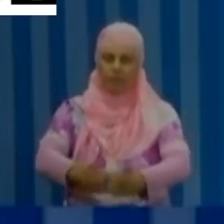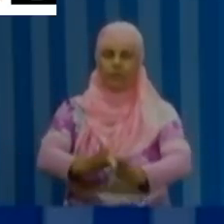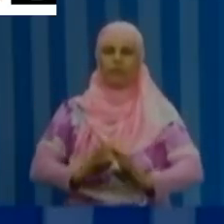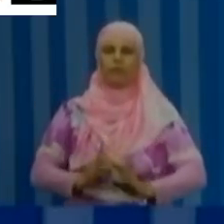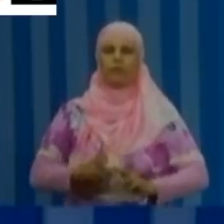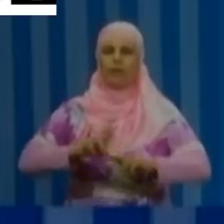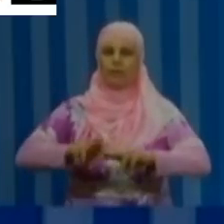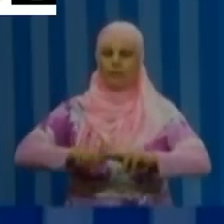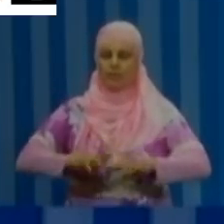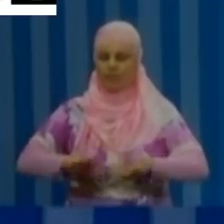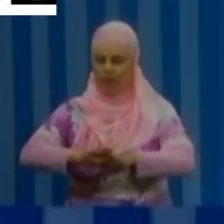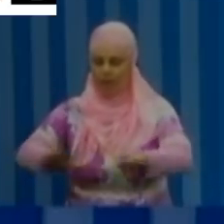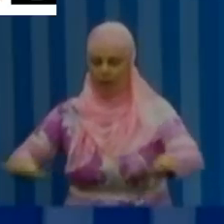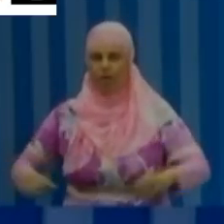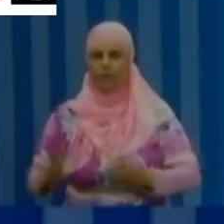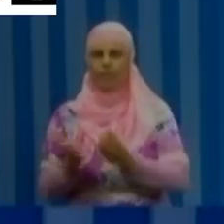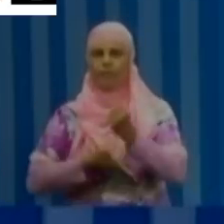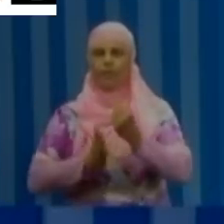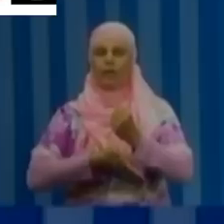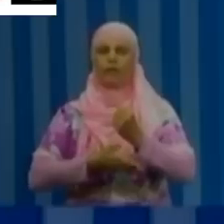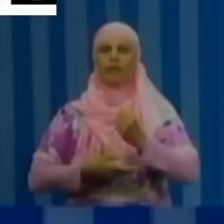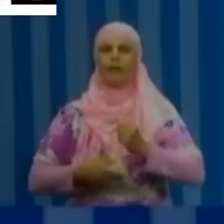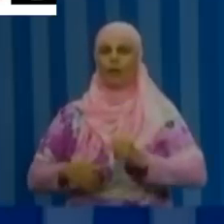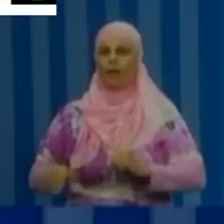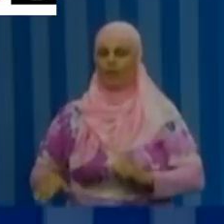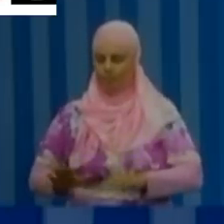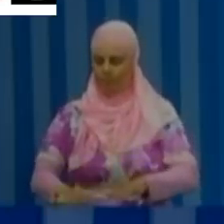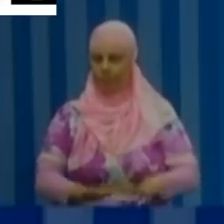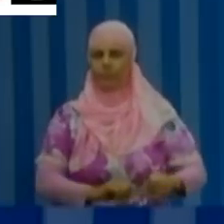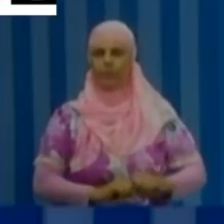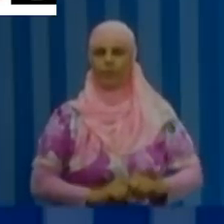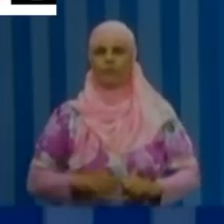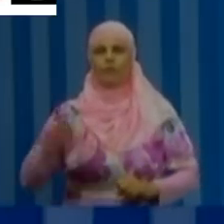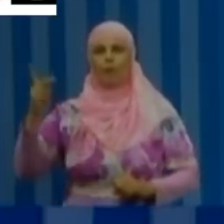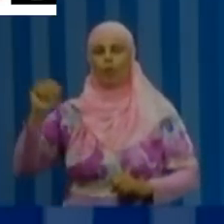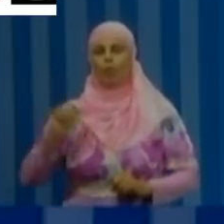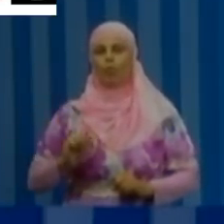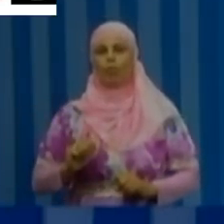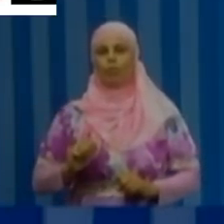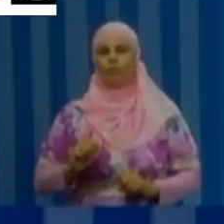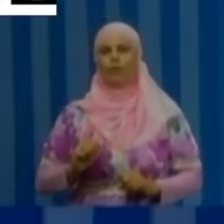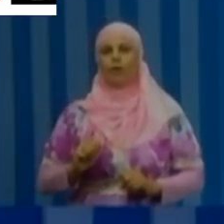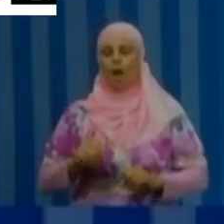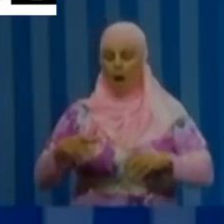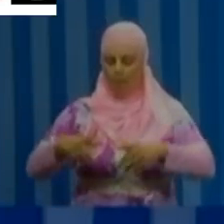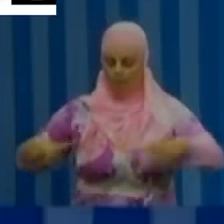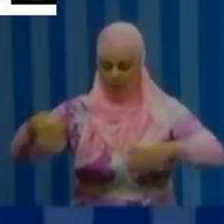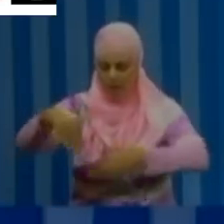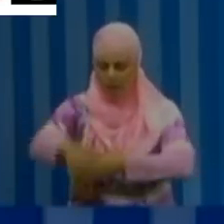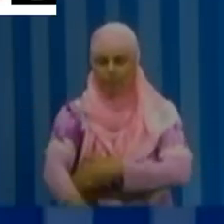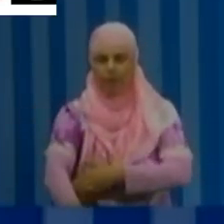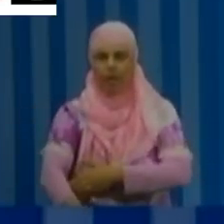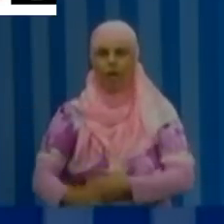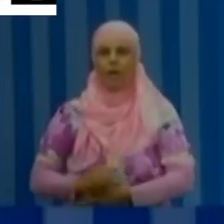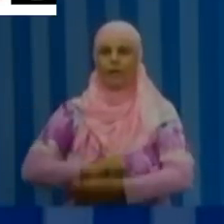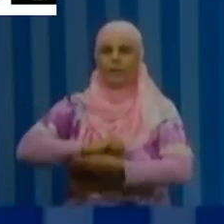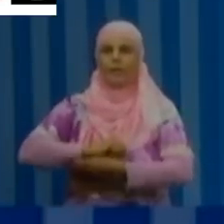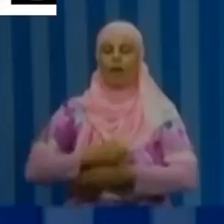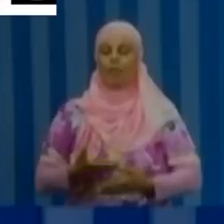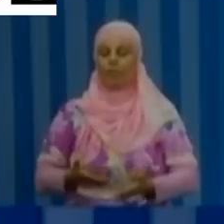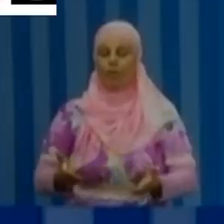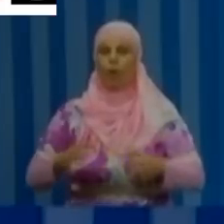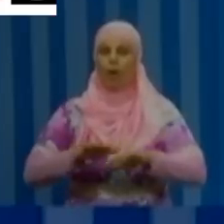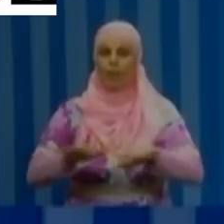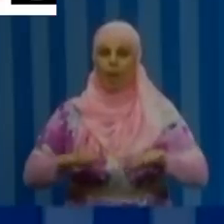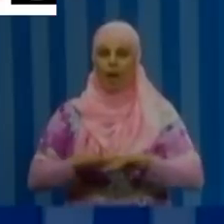استصلاح اراضي فلاحيه وتوفير مرع في منطقه بني خداش وسيدي مخلوف ابار عميقه الاعتناء بالثروه